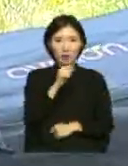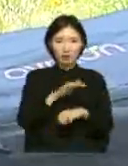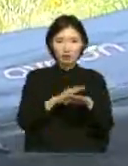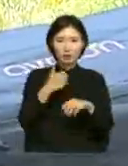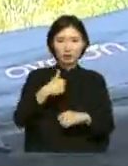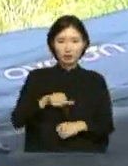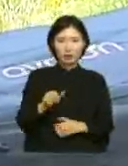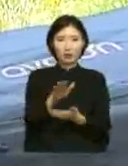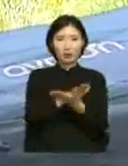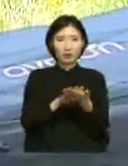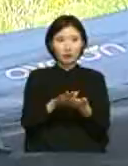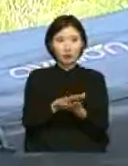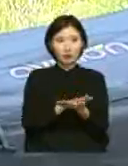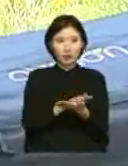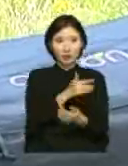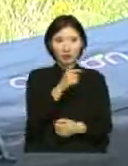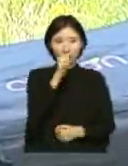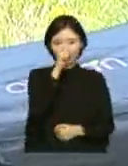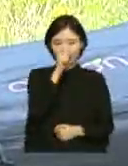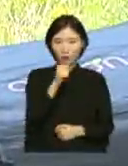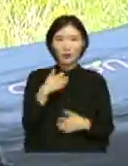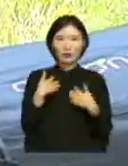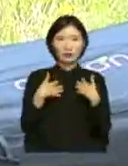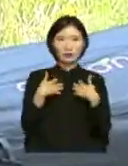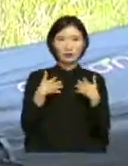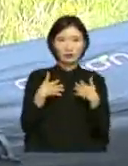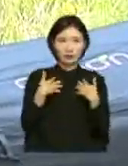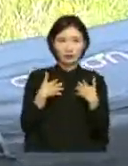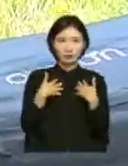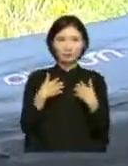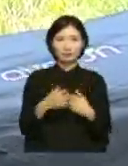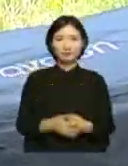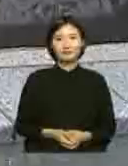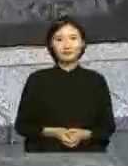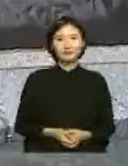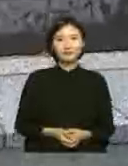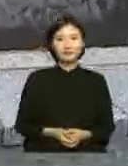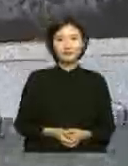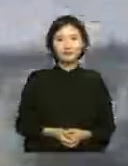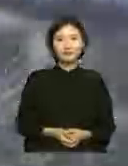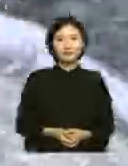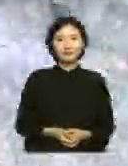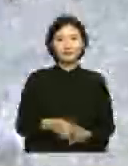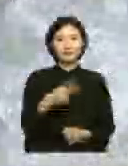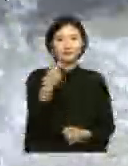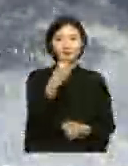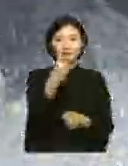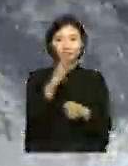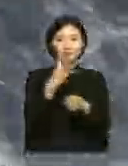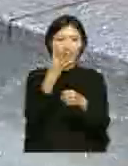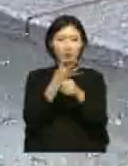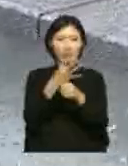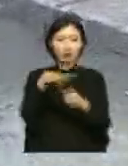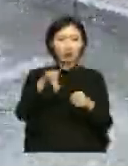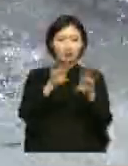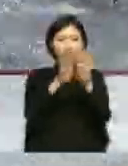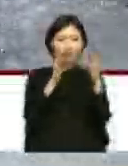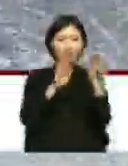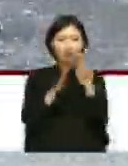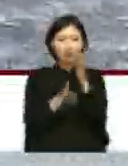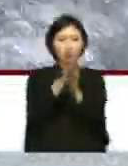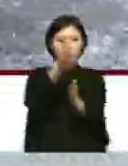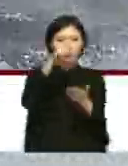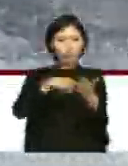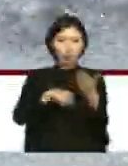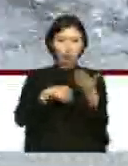손자가 놀기에 아주 좋은 거예요. 아주 즐겁고 재밌었습니다. 지난 2004년 첫 개장 이후 도심 속